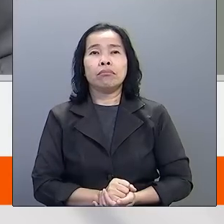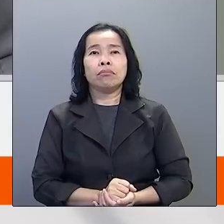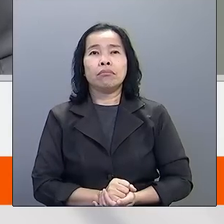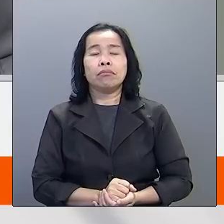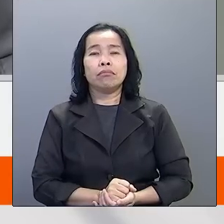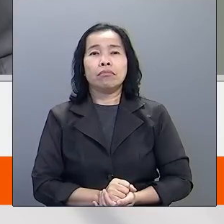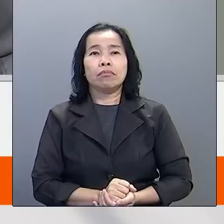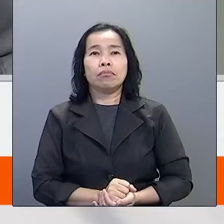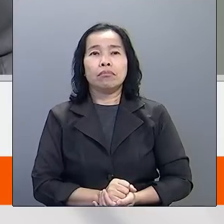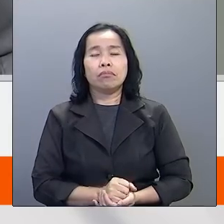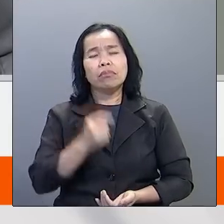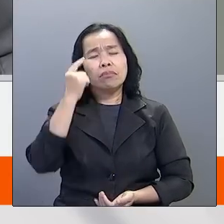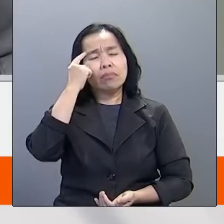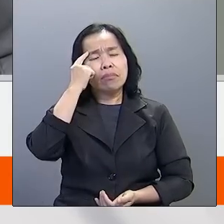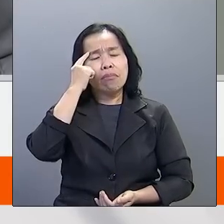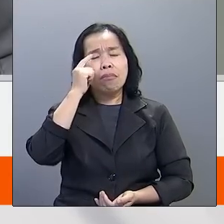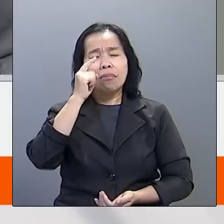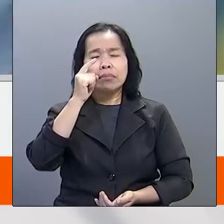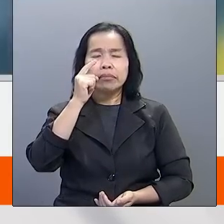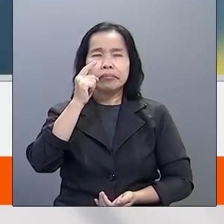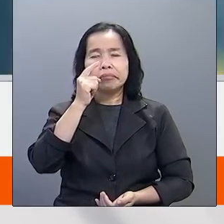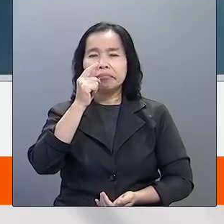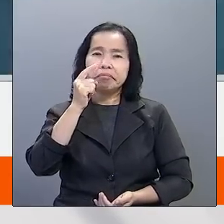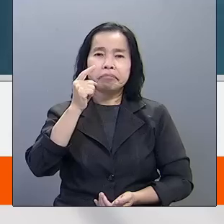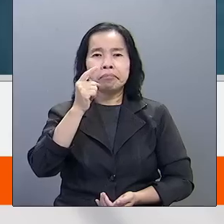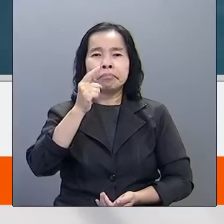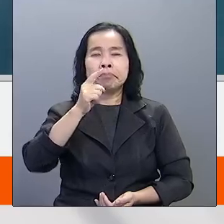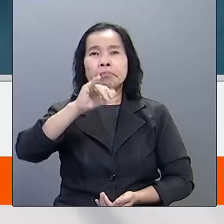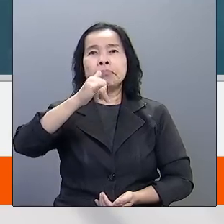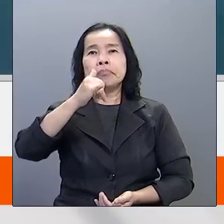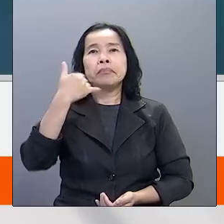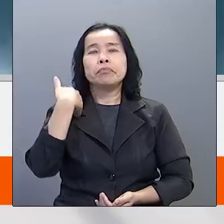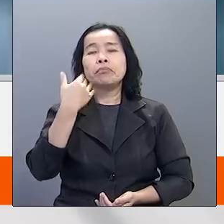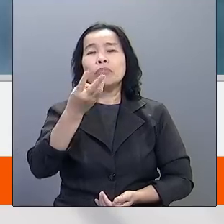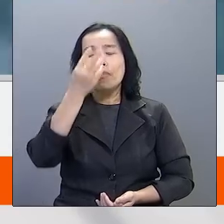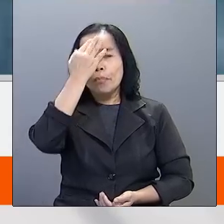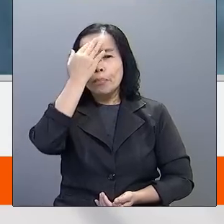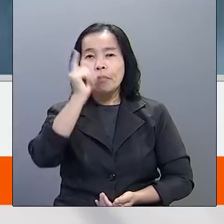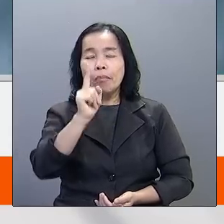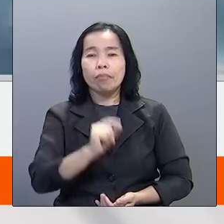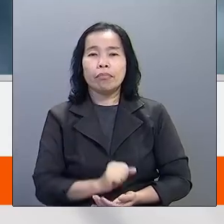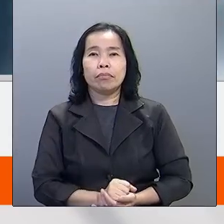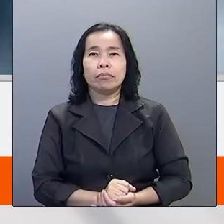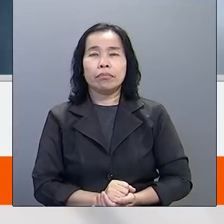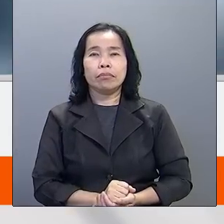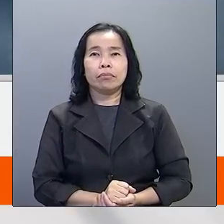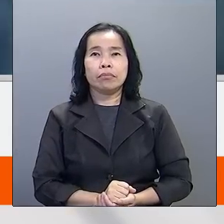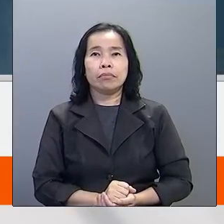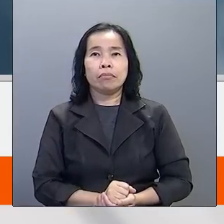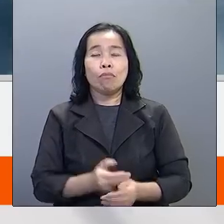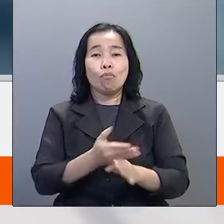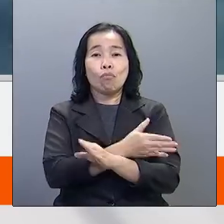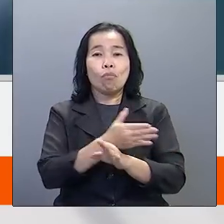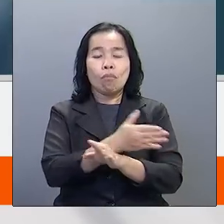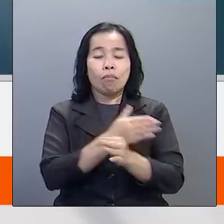ถ้าถามความเป็นไปได้ค่อนข้างน้อยครับคอนเซ็ปต์ว่าค่อนข้างน้อยนะครับเนื่องจากว่าขณะที่ก่อนที่เรือจะอับป